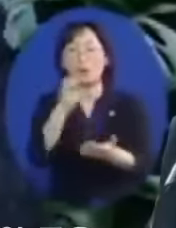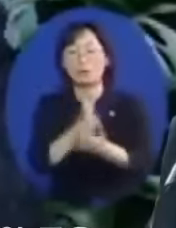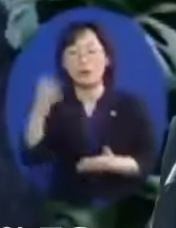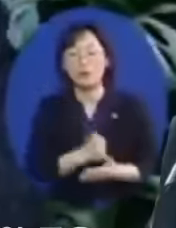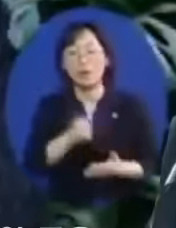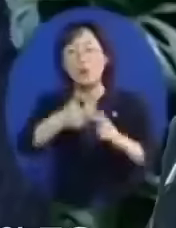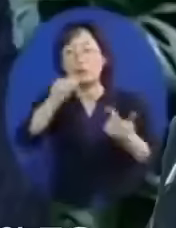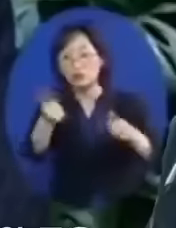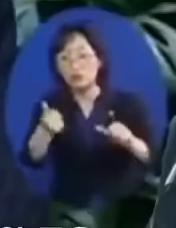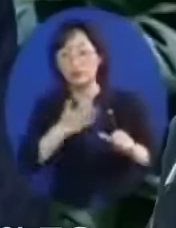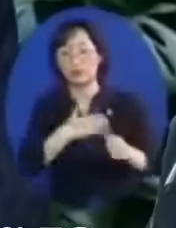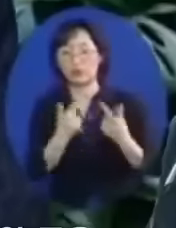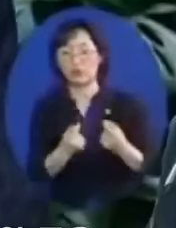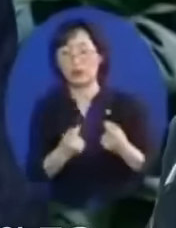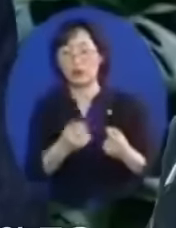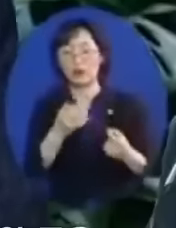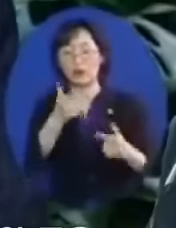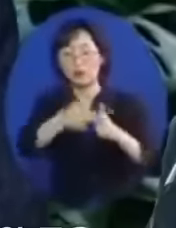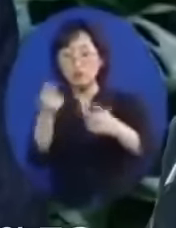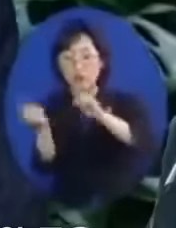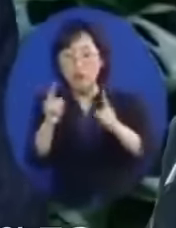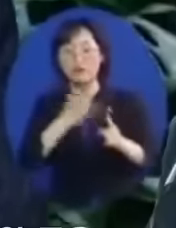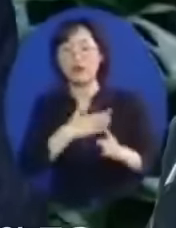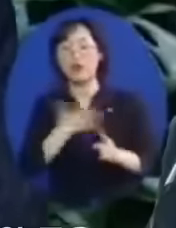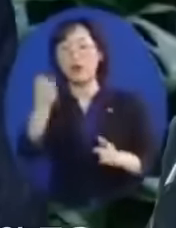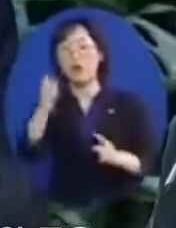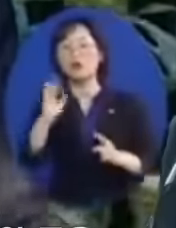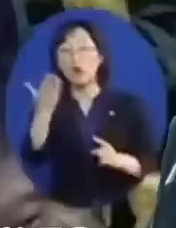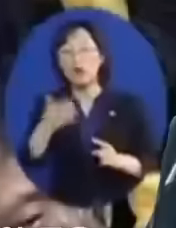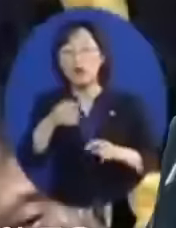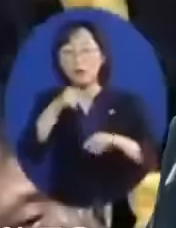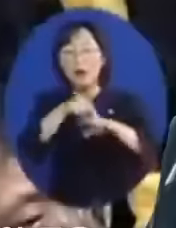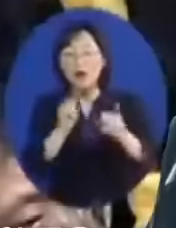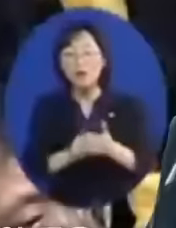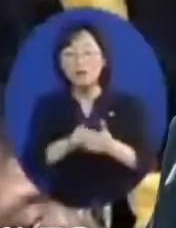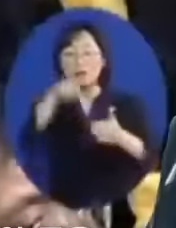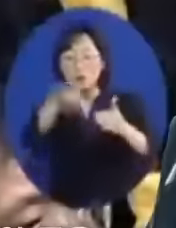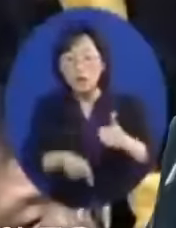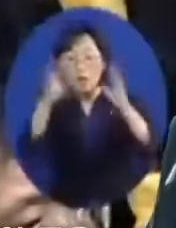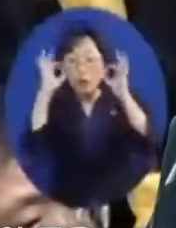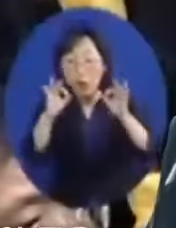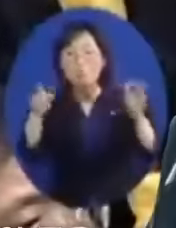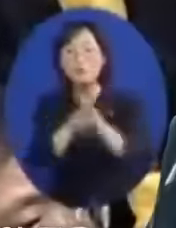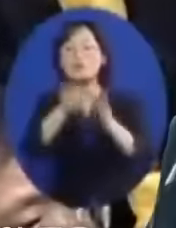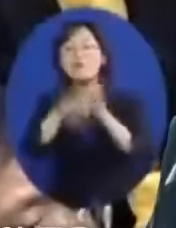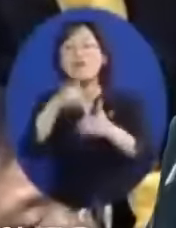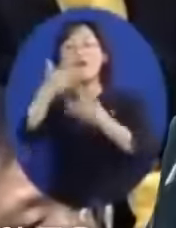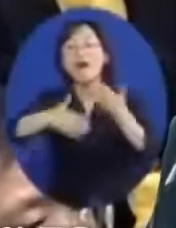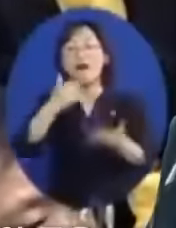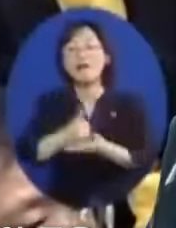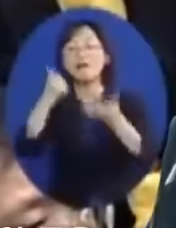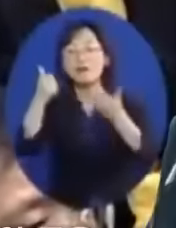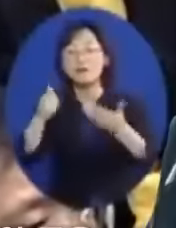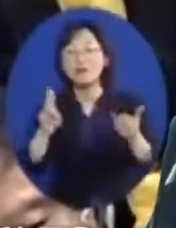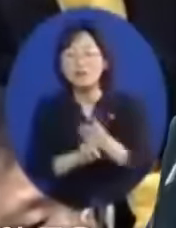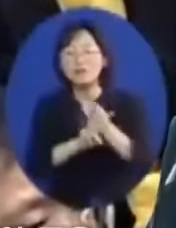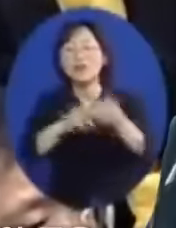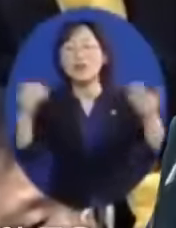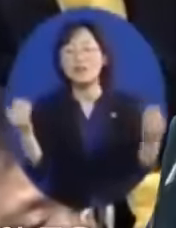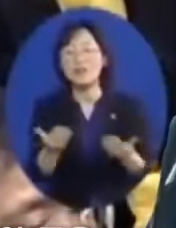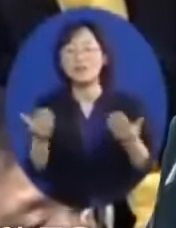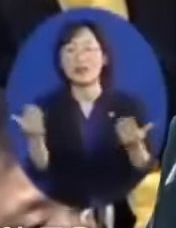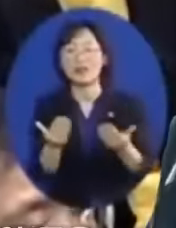죽음은 내 죽음이 되고 예수 부활 내 부활이 된 것을 늘 마음속에 바라보고 믿을 때 하나님께서는 하나님의 기적의